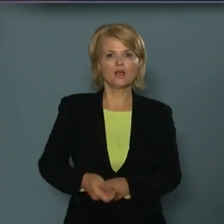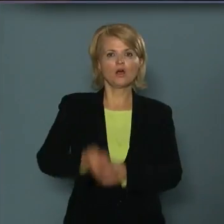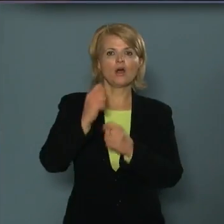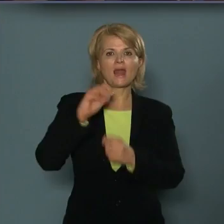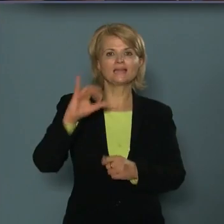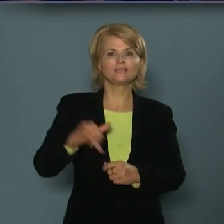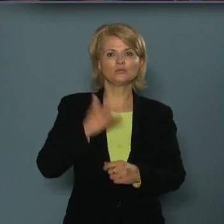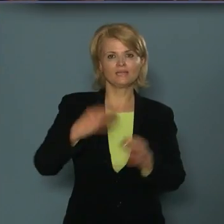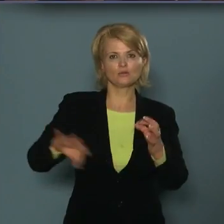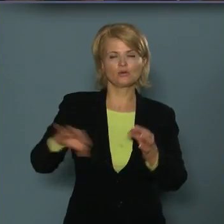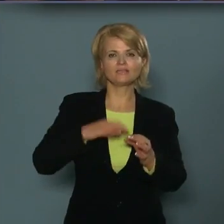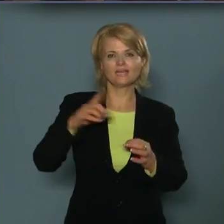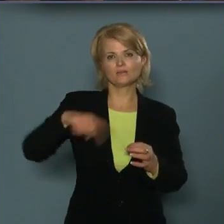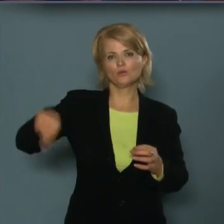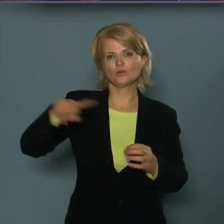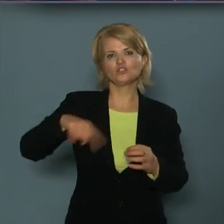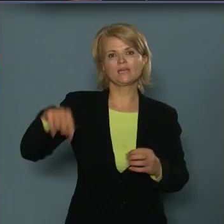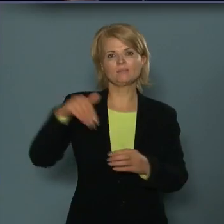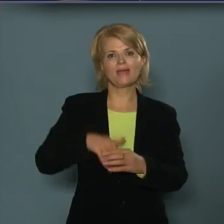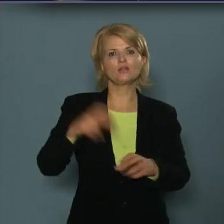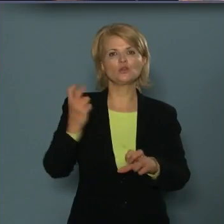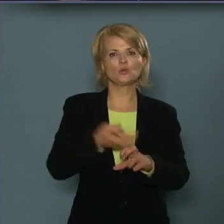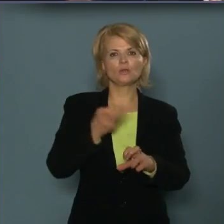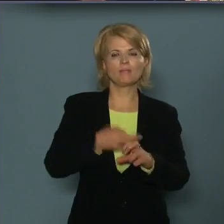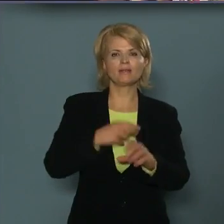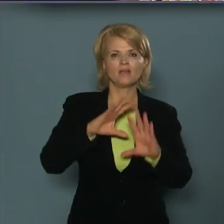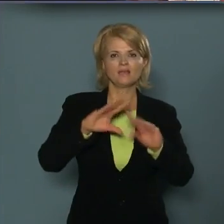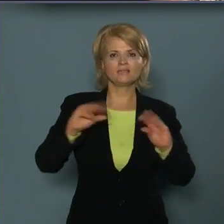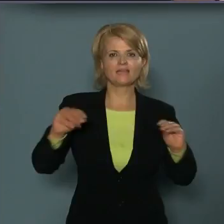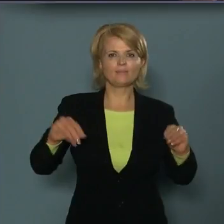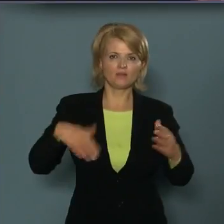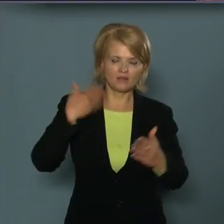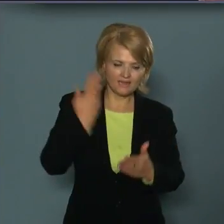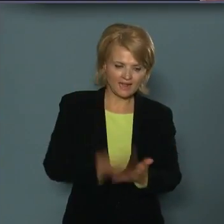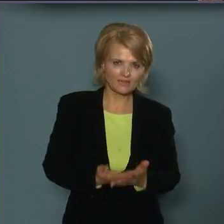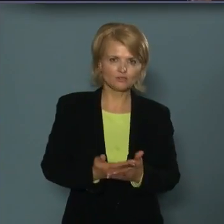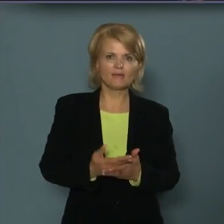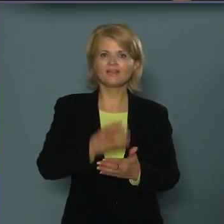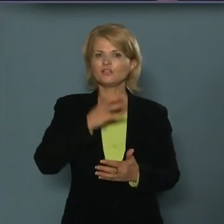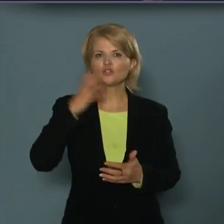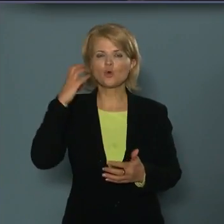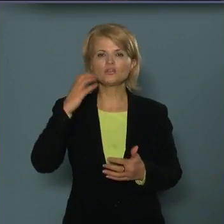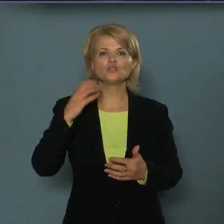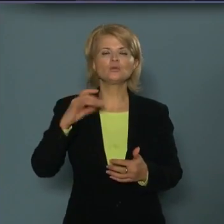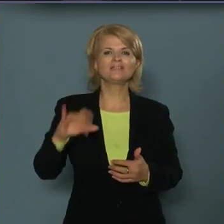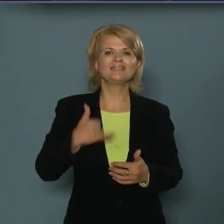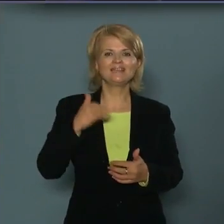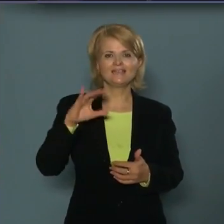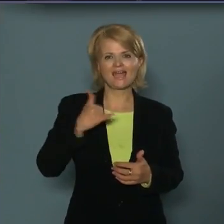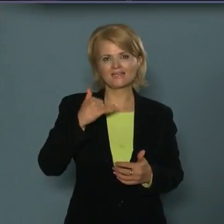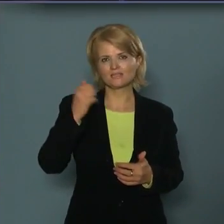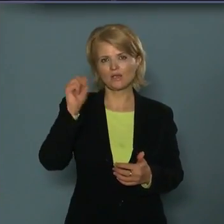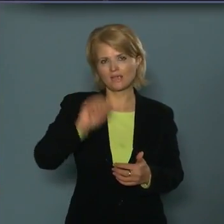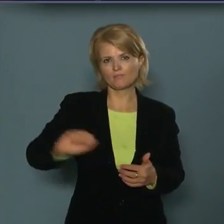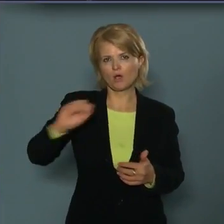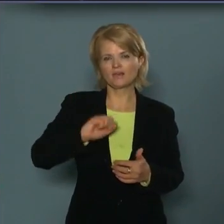Halász Judit adott koncertet a Kőrösiben, Kőbányán. A számtalan elismeréssel, a többi között Kossuth díja, Jászai Mari díja